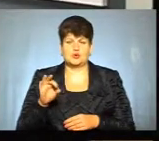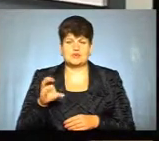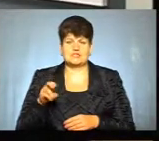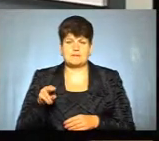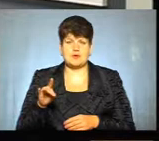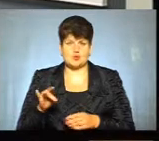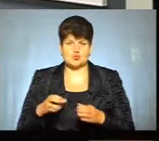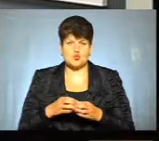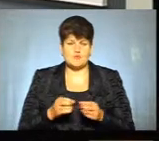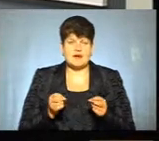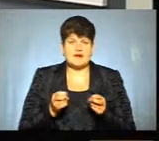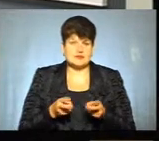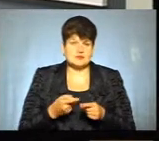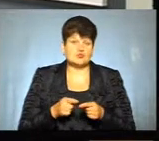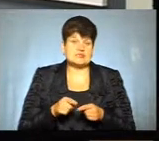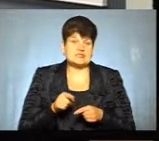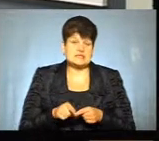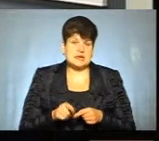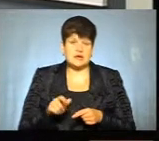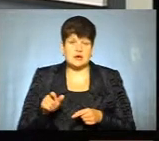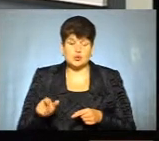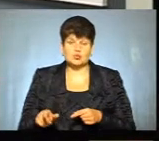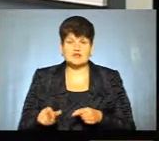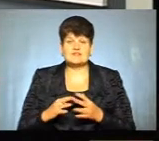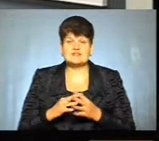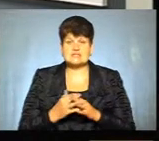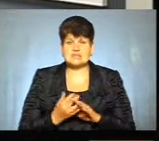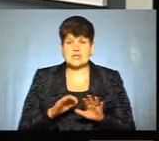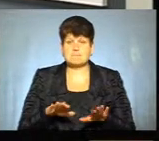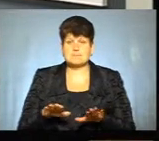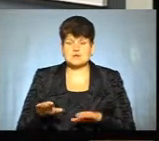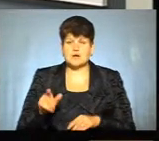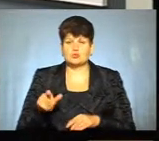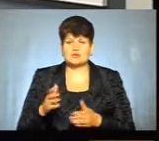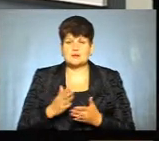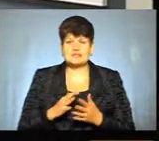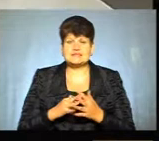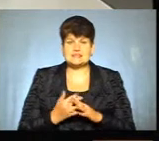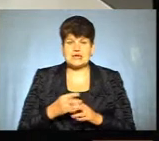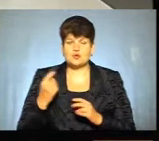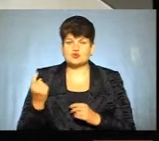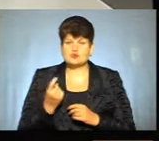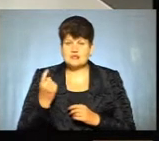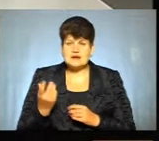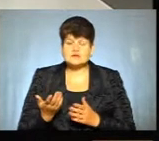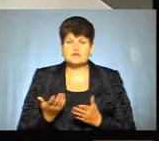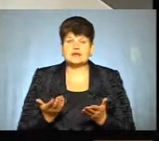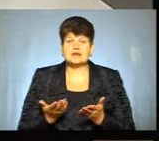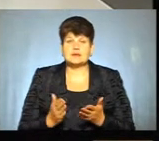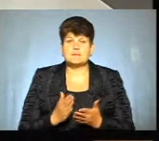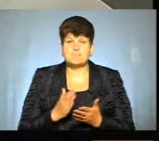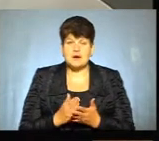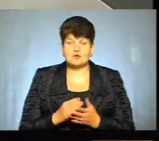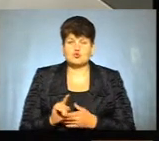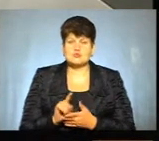є безпосередньо, ну, люди в сільській місцевості, тобто люди, які мають сільське господарство, які мають і